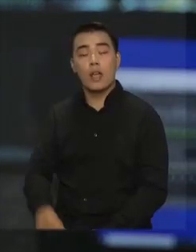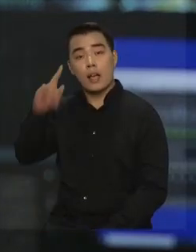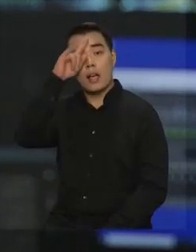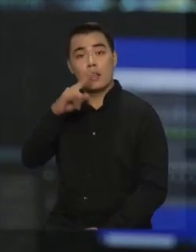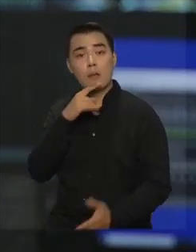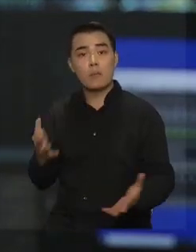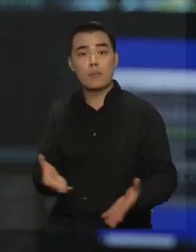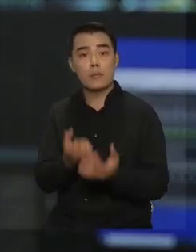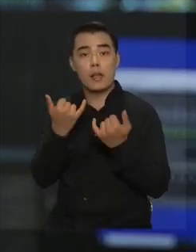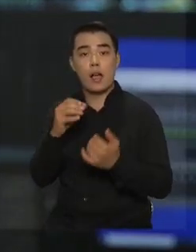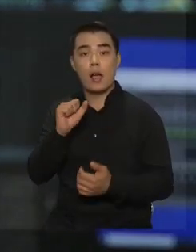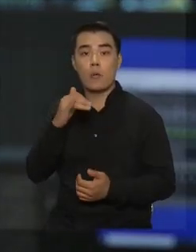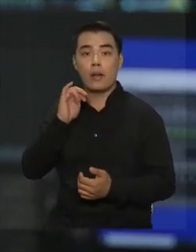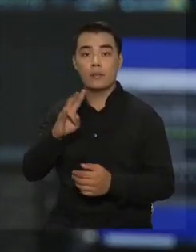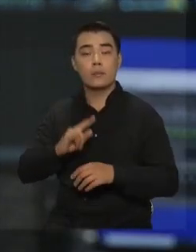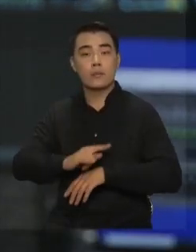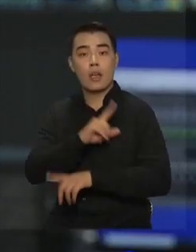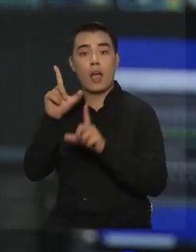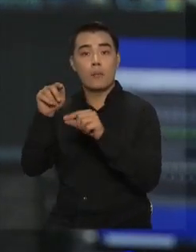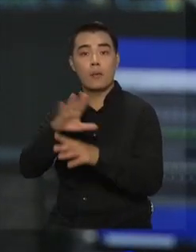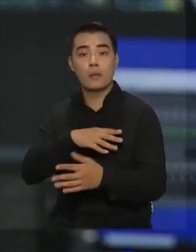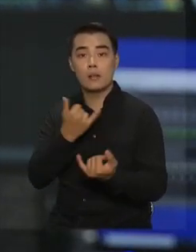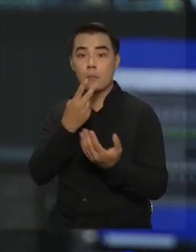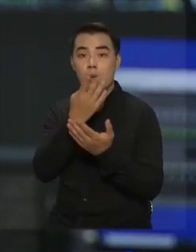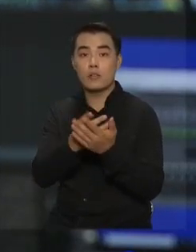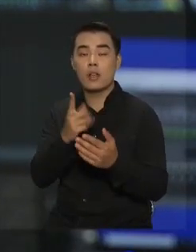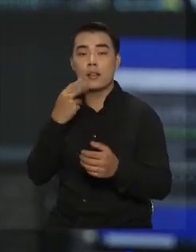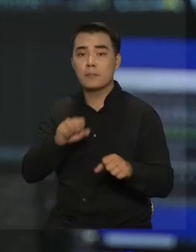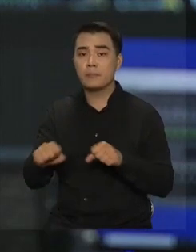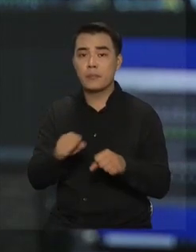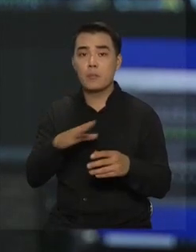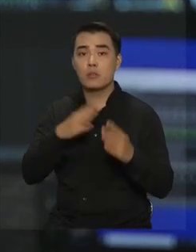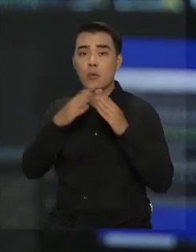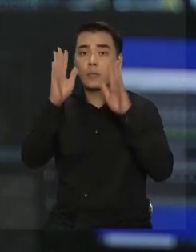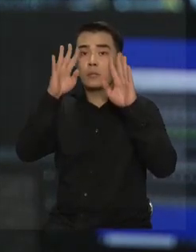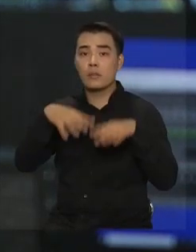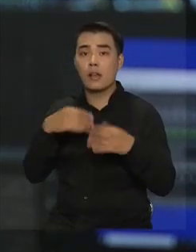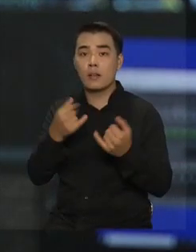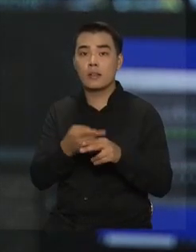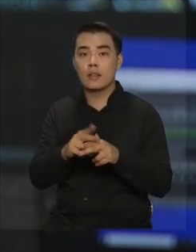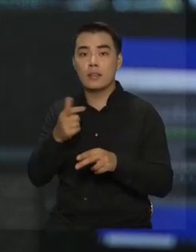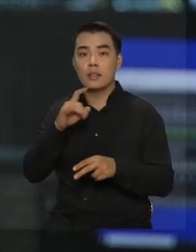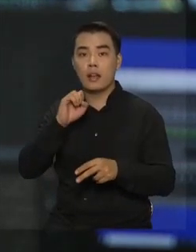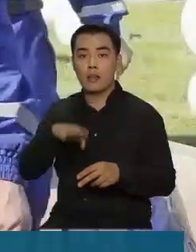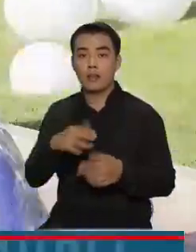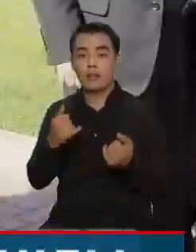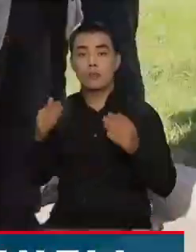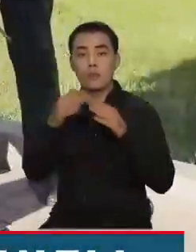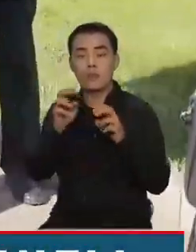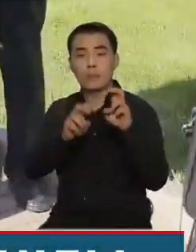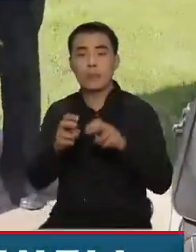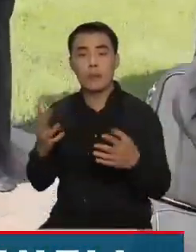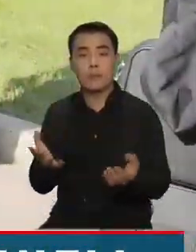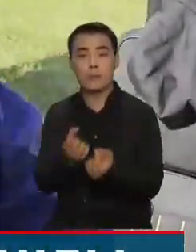Қазақстанды құтқарушылар Ауғанстанға аттанды. Олар жойқын зілзала кезінде ғимараттары жермен жексен болған Герат өлкесінде іздестіру